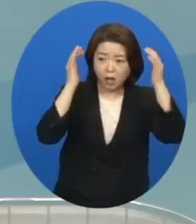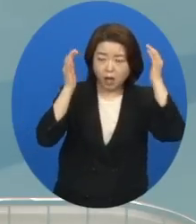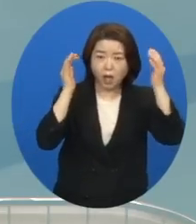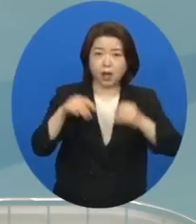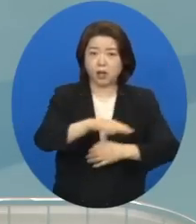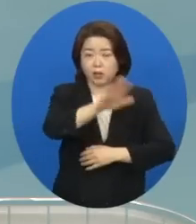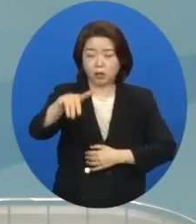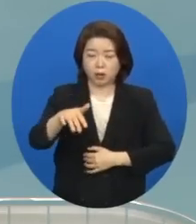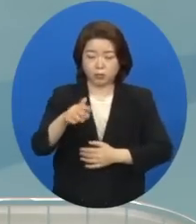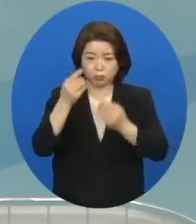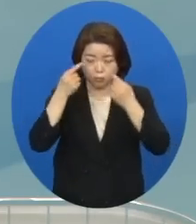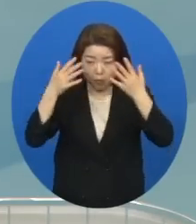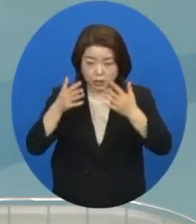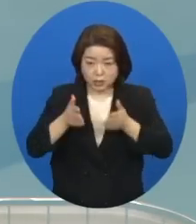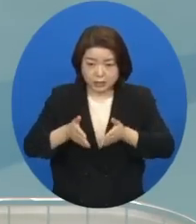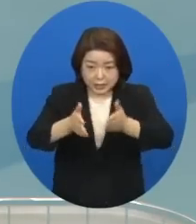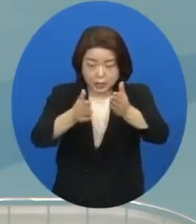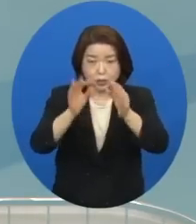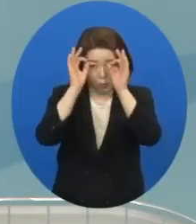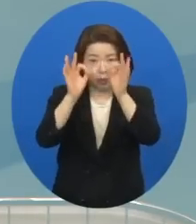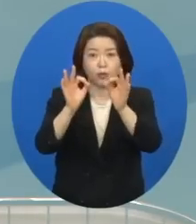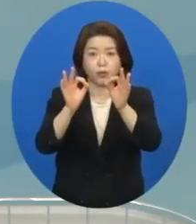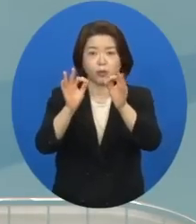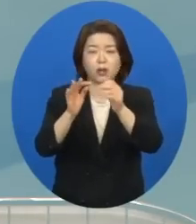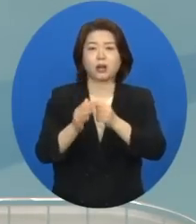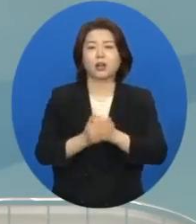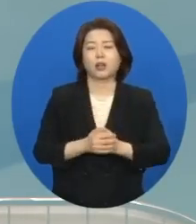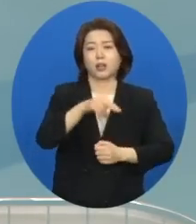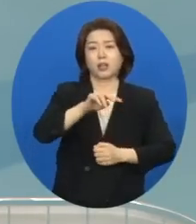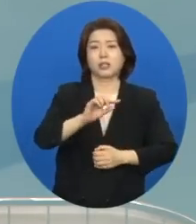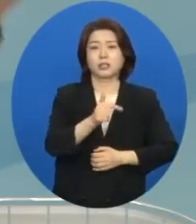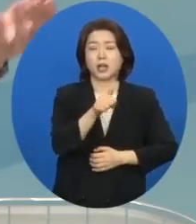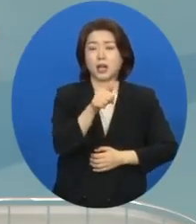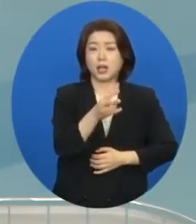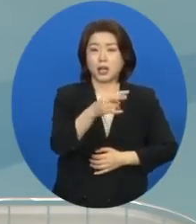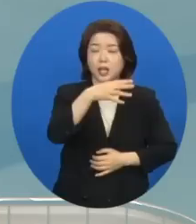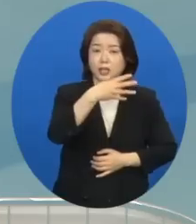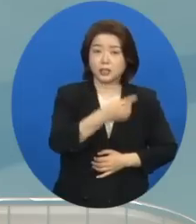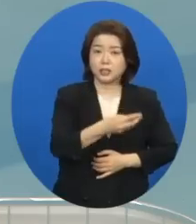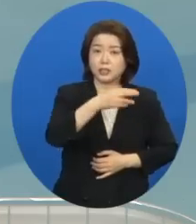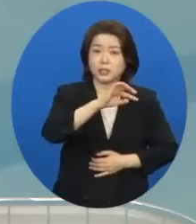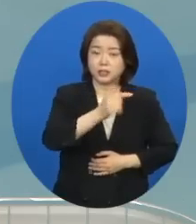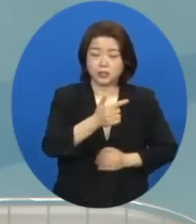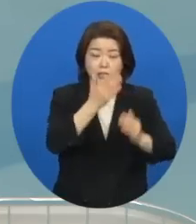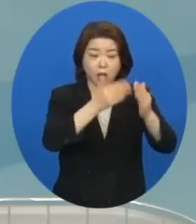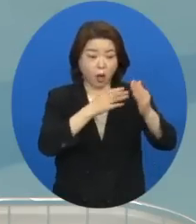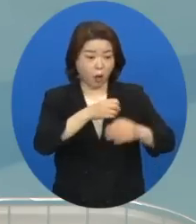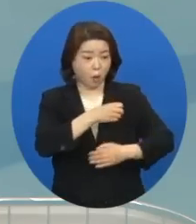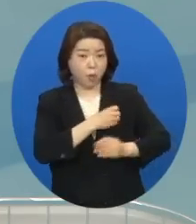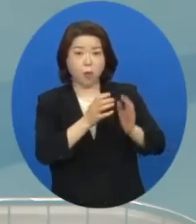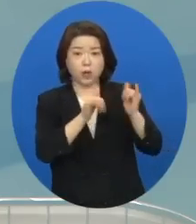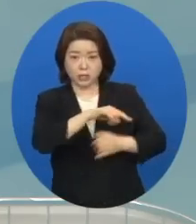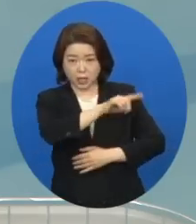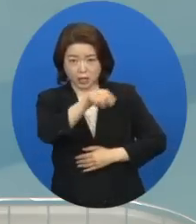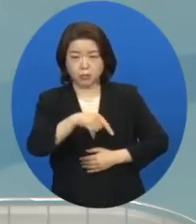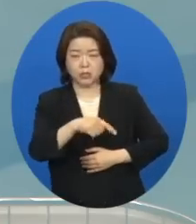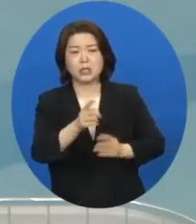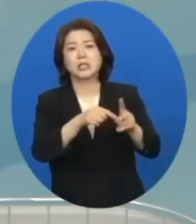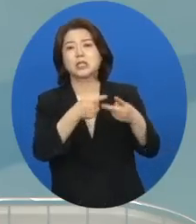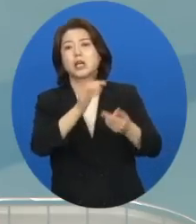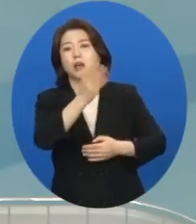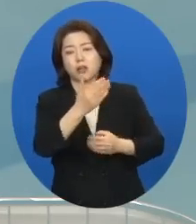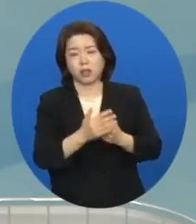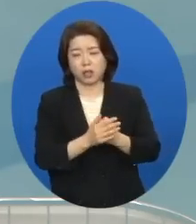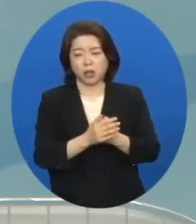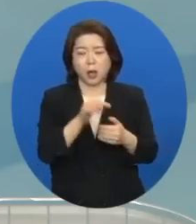여러분 다 보입니까? 이 사내들인 공의의 원이 더 이해가 돼요. 숨어서 믿어야 되겠다.